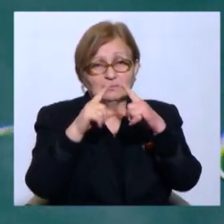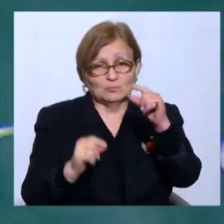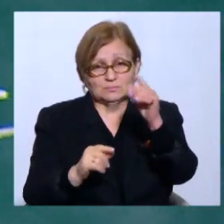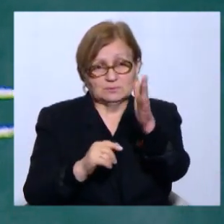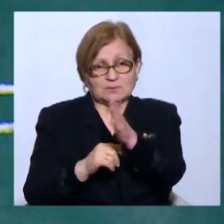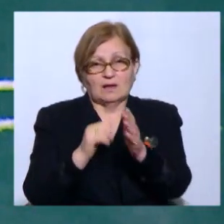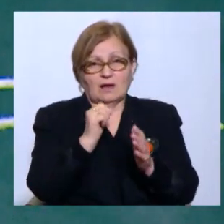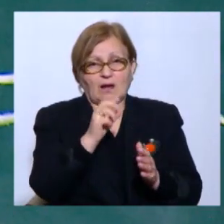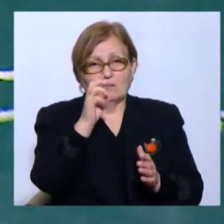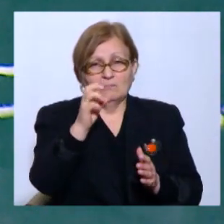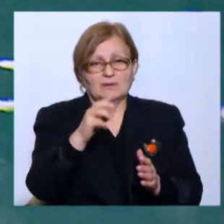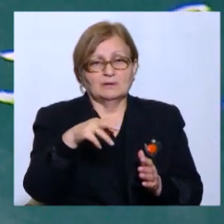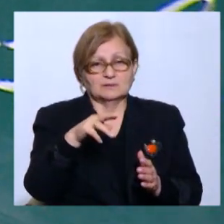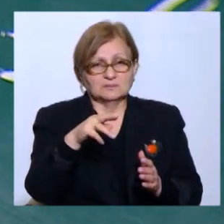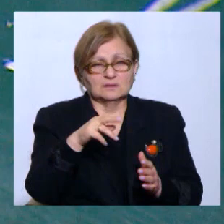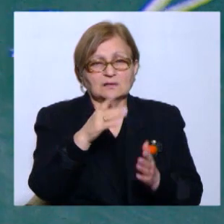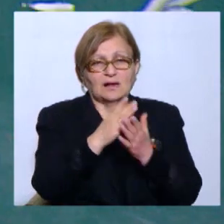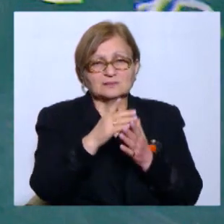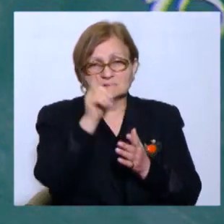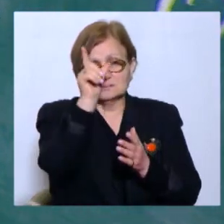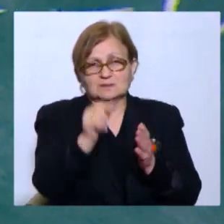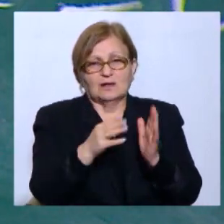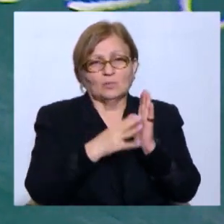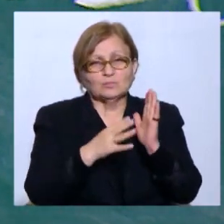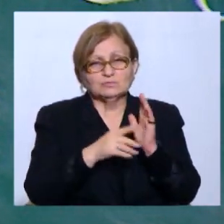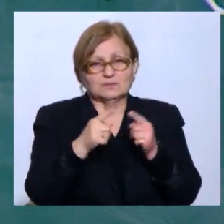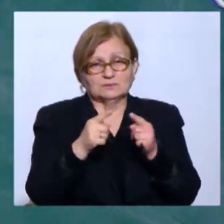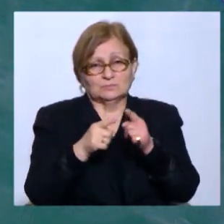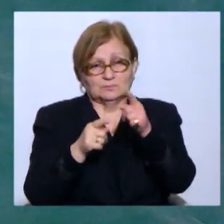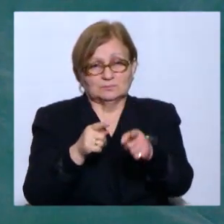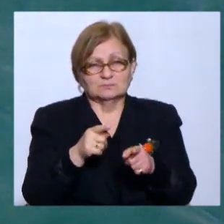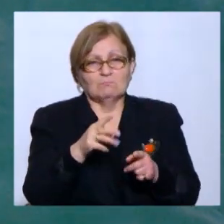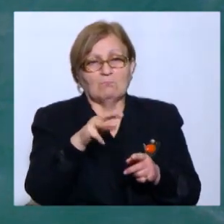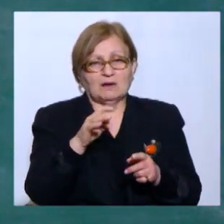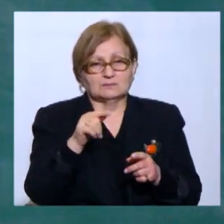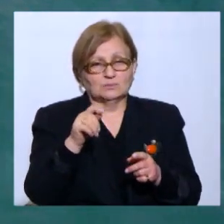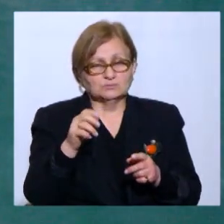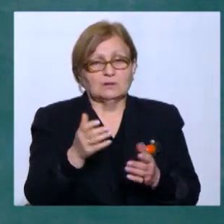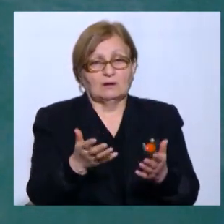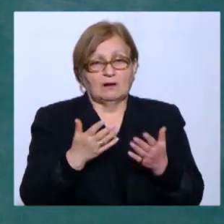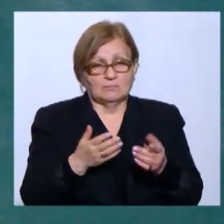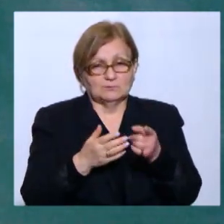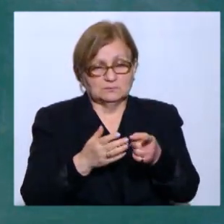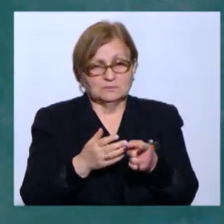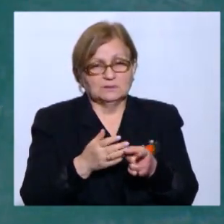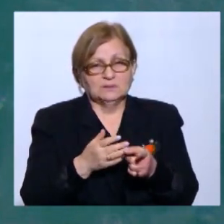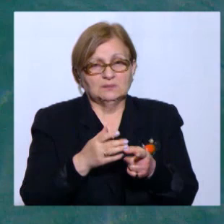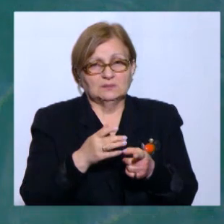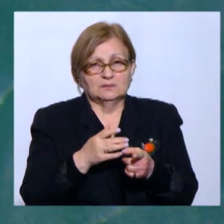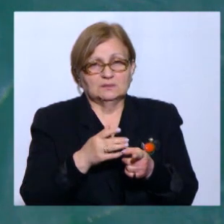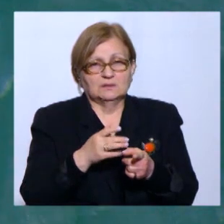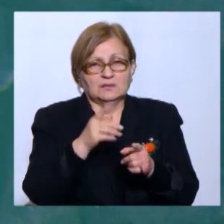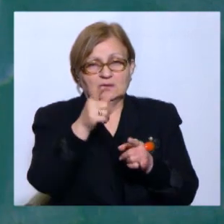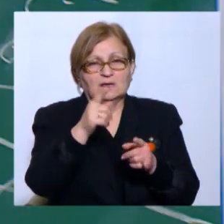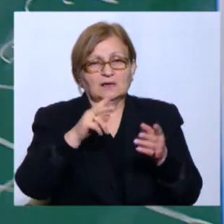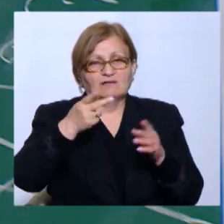samkutkhedistvis adb romelis aris martkutkha hipotenuzis kvadrati c kvadrati gamodis katetebis